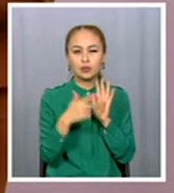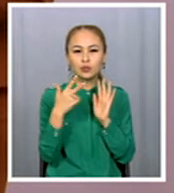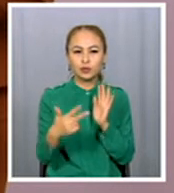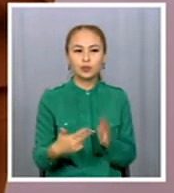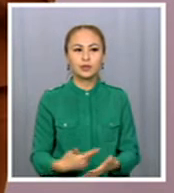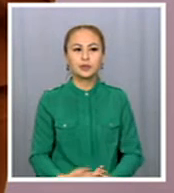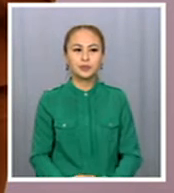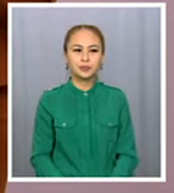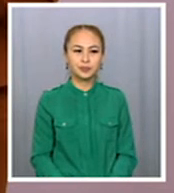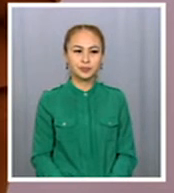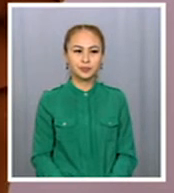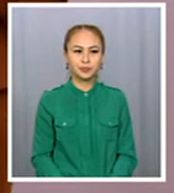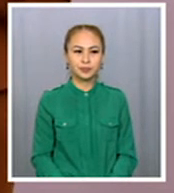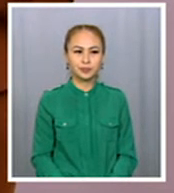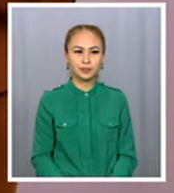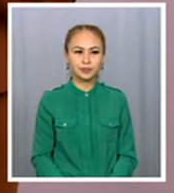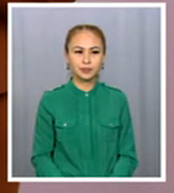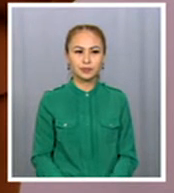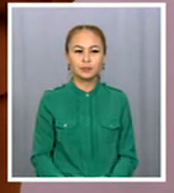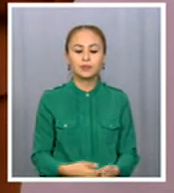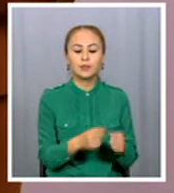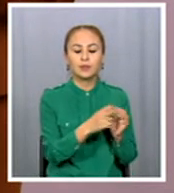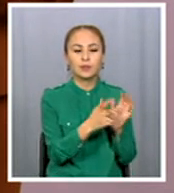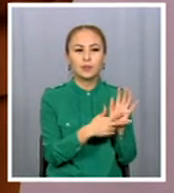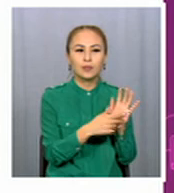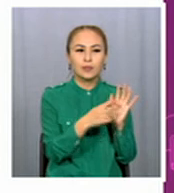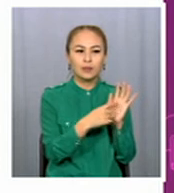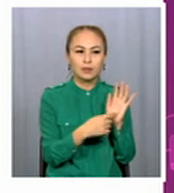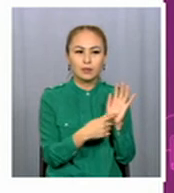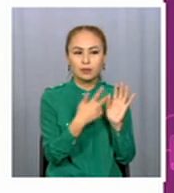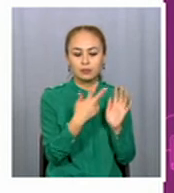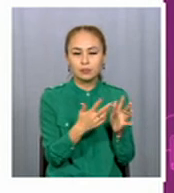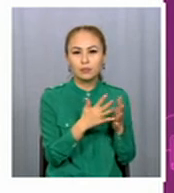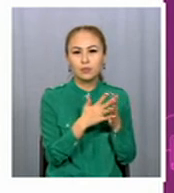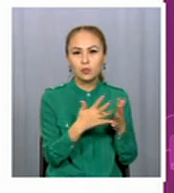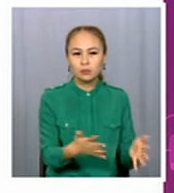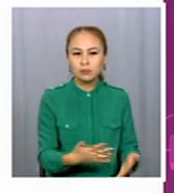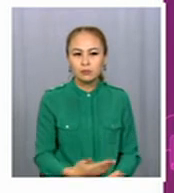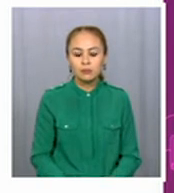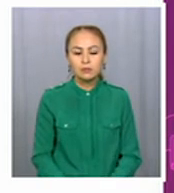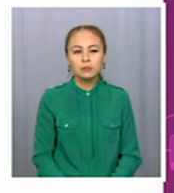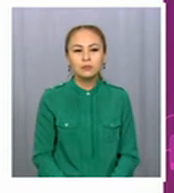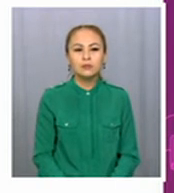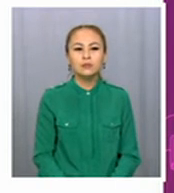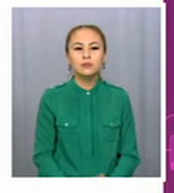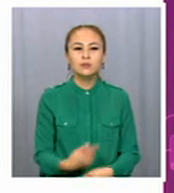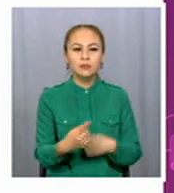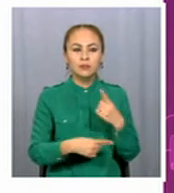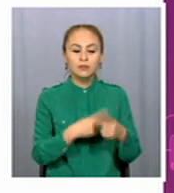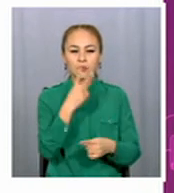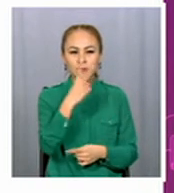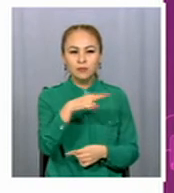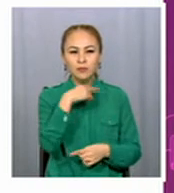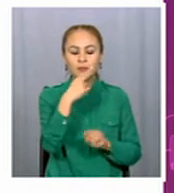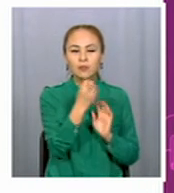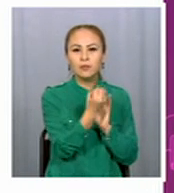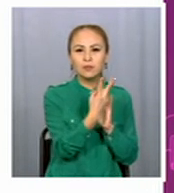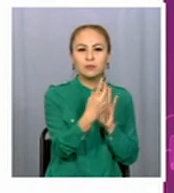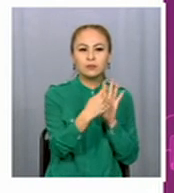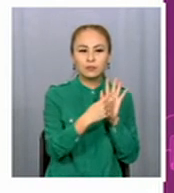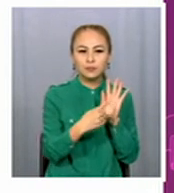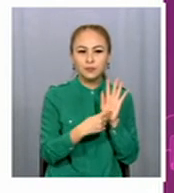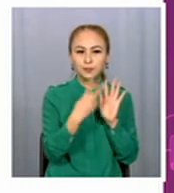тең. Демек, 6 3 санынан артық. Келесі өрнекке назар аударамыз. 12 мен